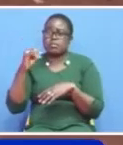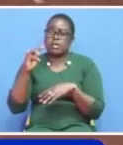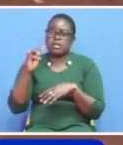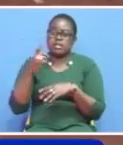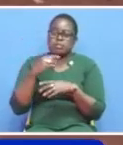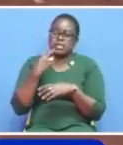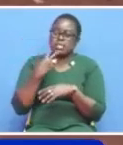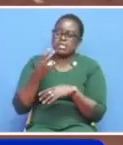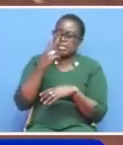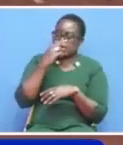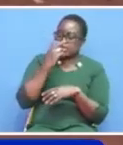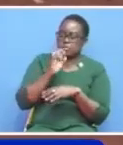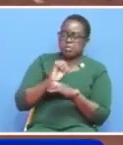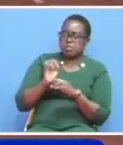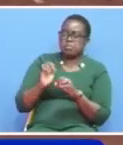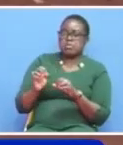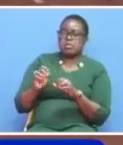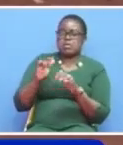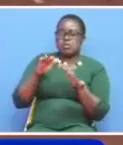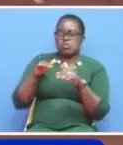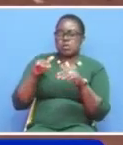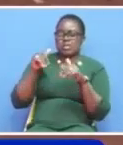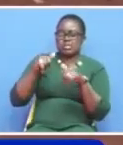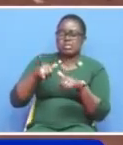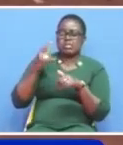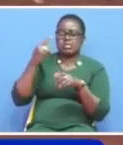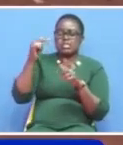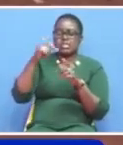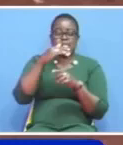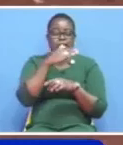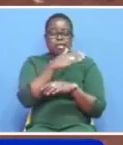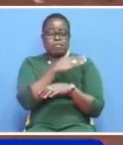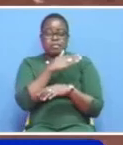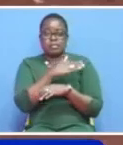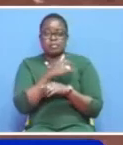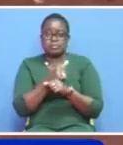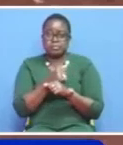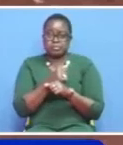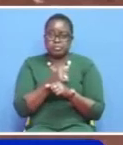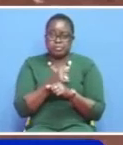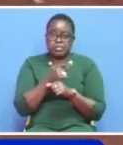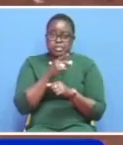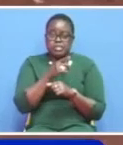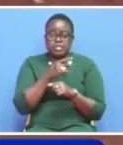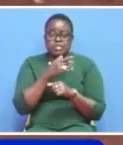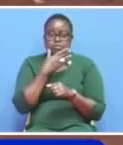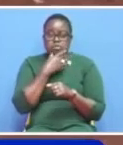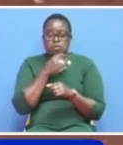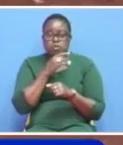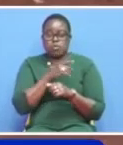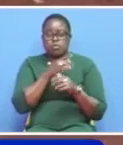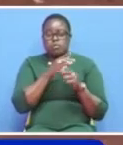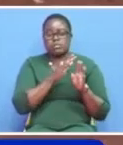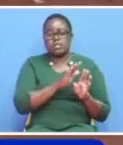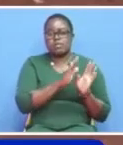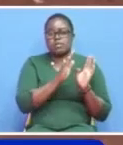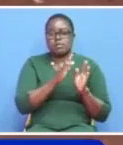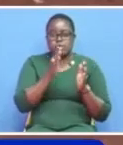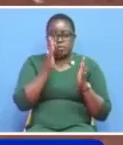kotini. Tulikaa mpaka jioni. Jioni kijana aliachiliwa. Na